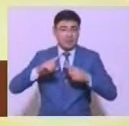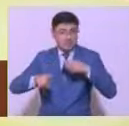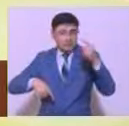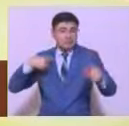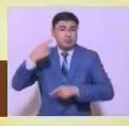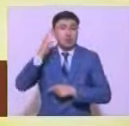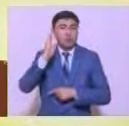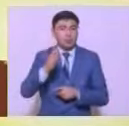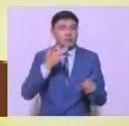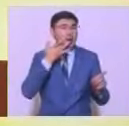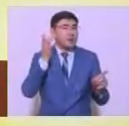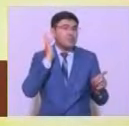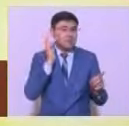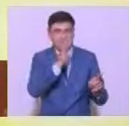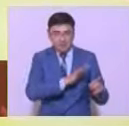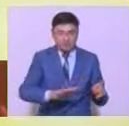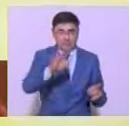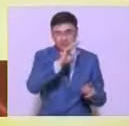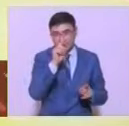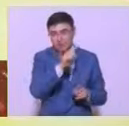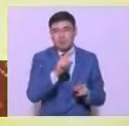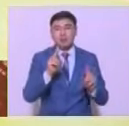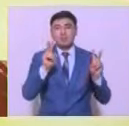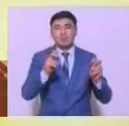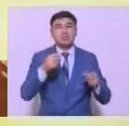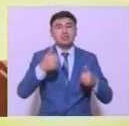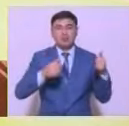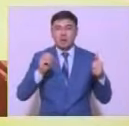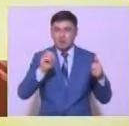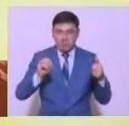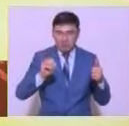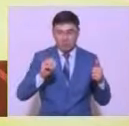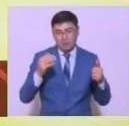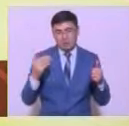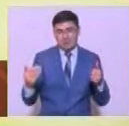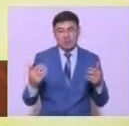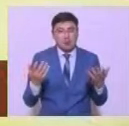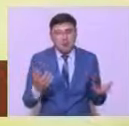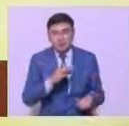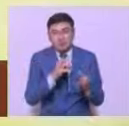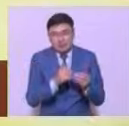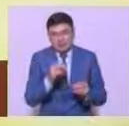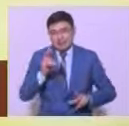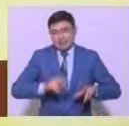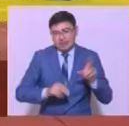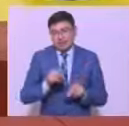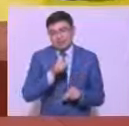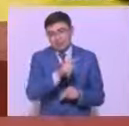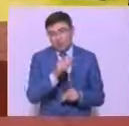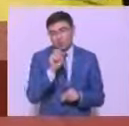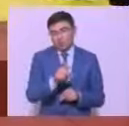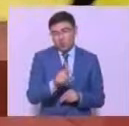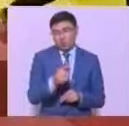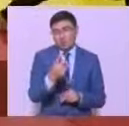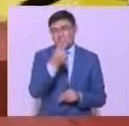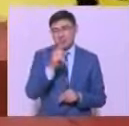Америкада Еуропалық ойындар болады дейді. Сол ала қаласа соған дайындалып, алтын алып келуге тырысамыз.